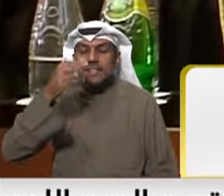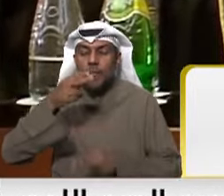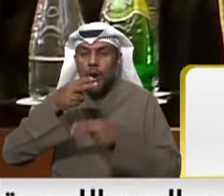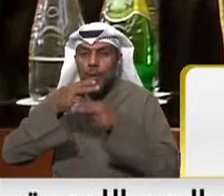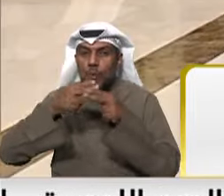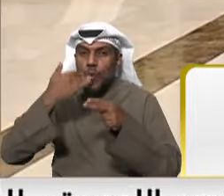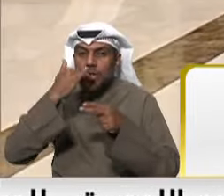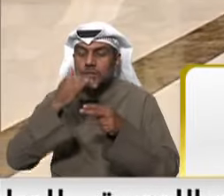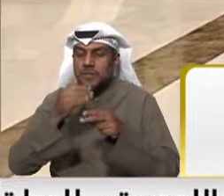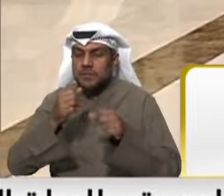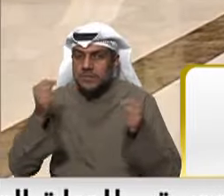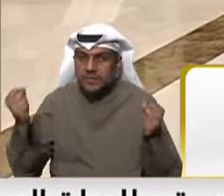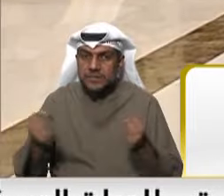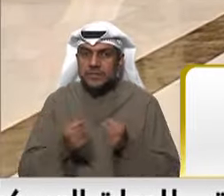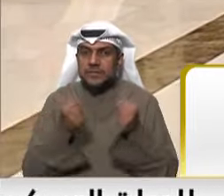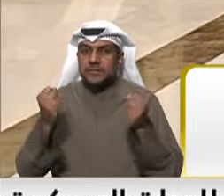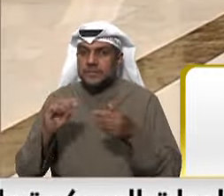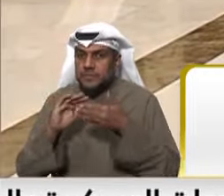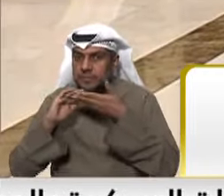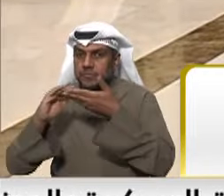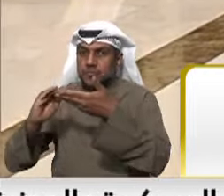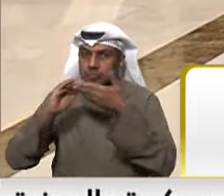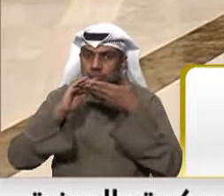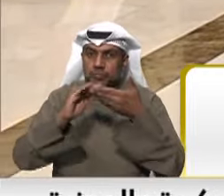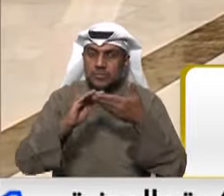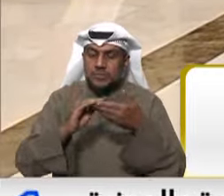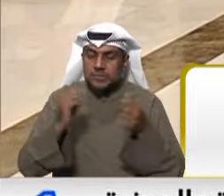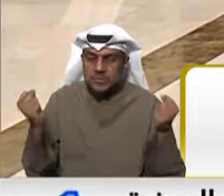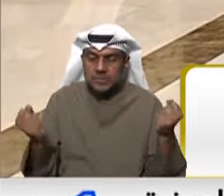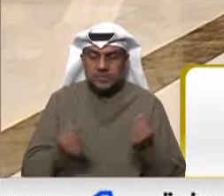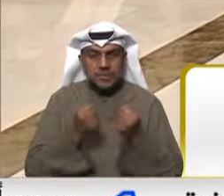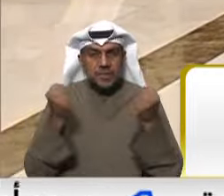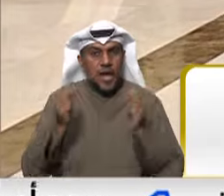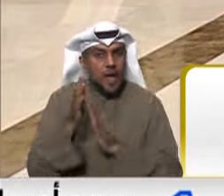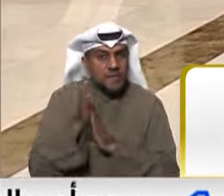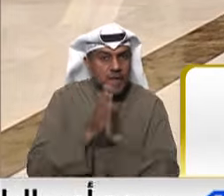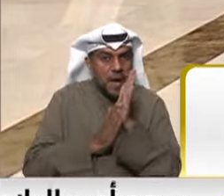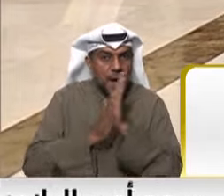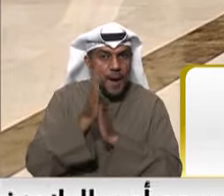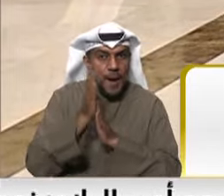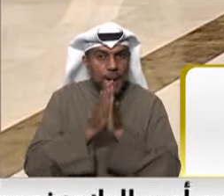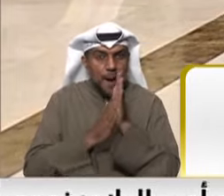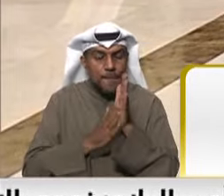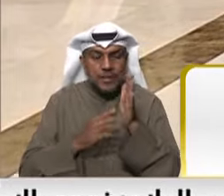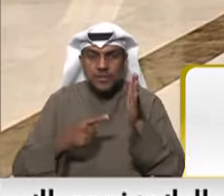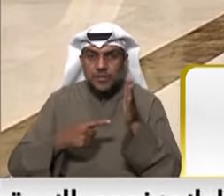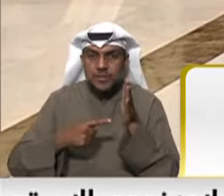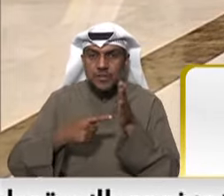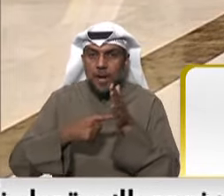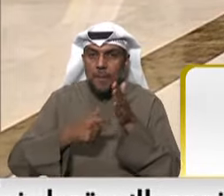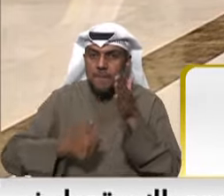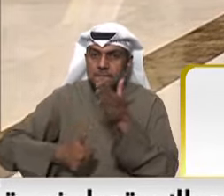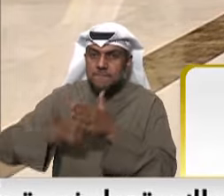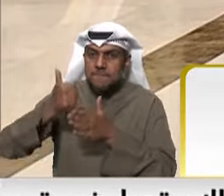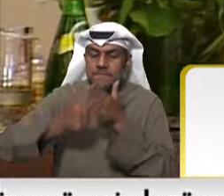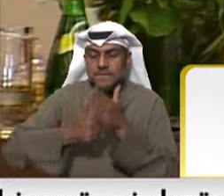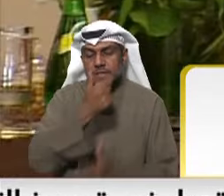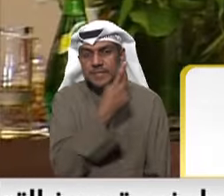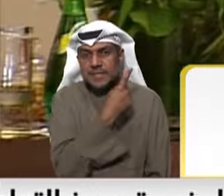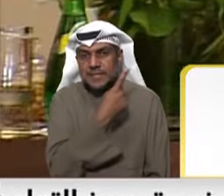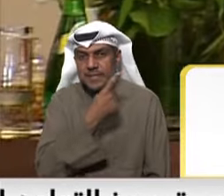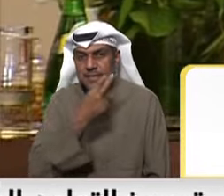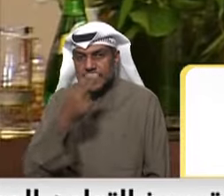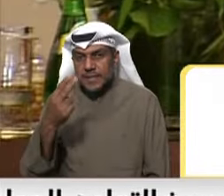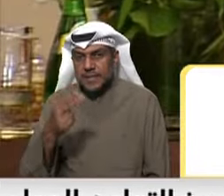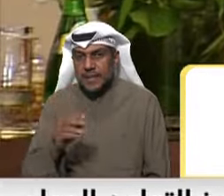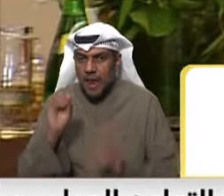وتشجيع أبناء الوطن من الطلبة الخريجين بجميع تخصصاتهم وتحفيزهم